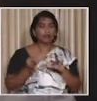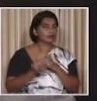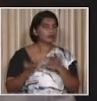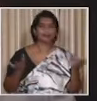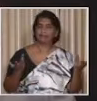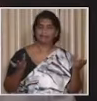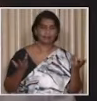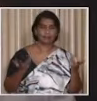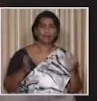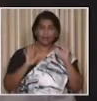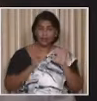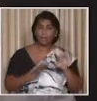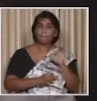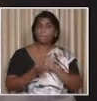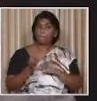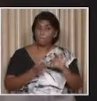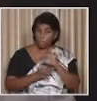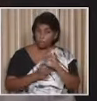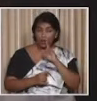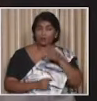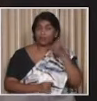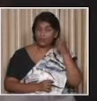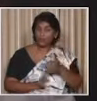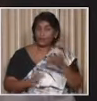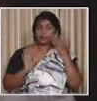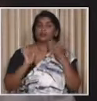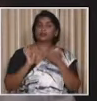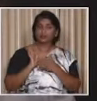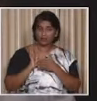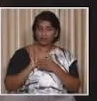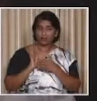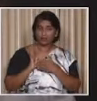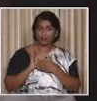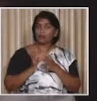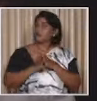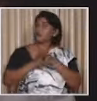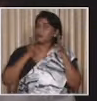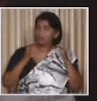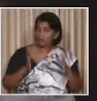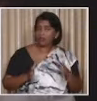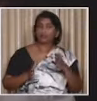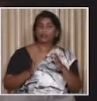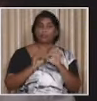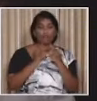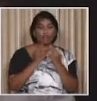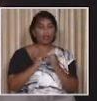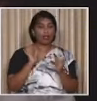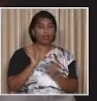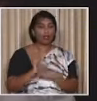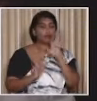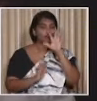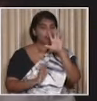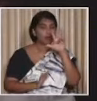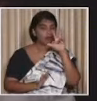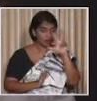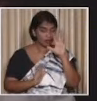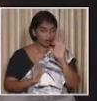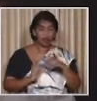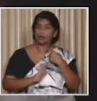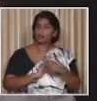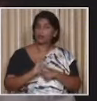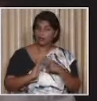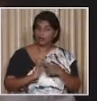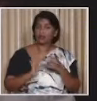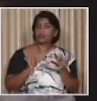නෙමෙයි. එහෙනම් ප්‍රජාතන්ත්‍රවාදී වැදගත් ලක්ෂණය තමයි බහුතර පවුල් ලක්ෂ 58ක් ඉන්න රටේ